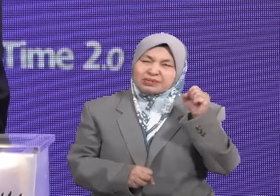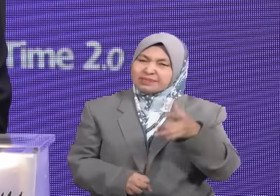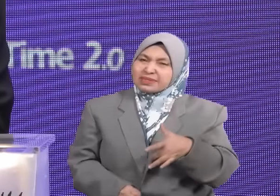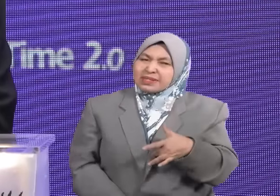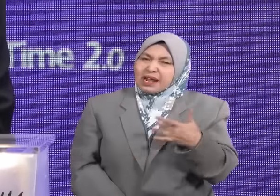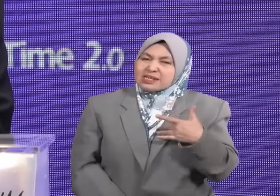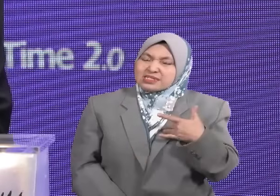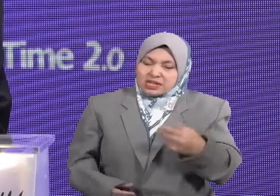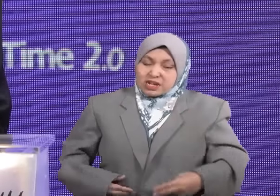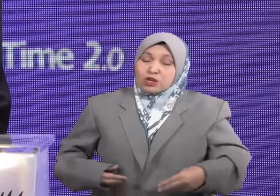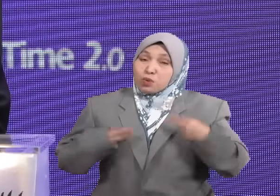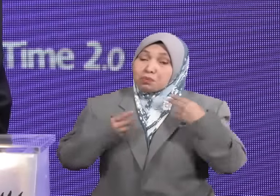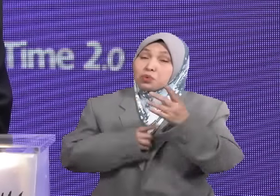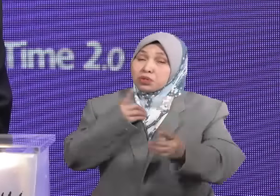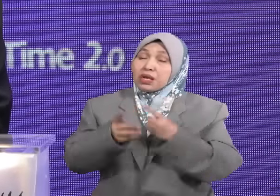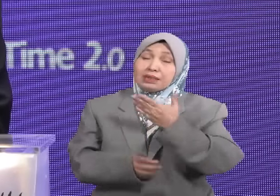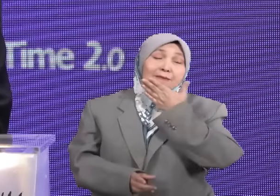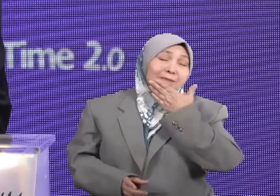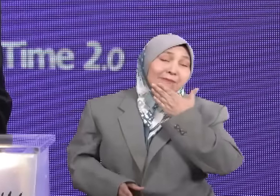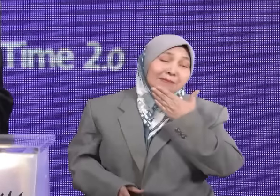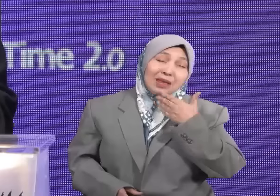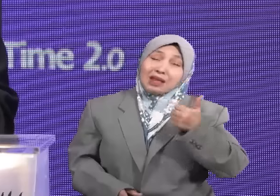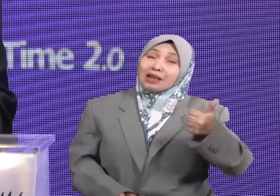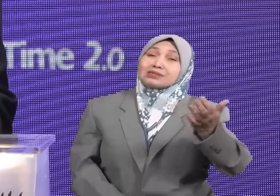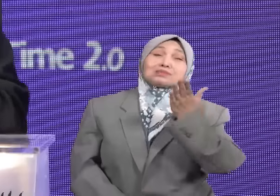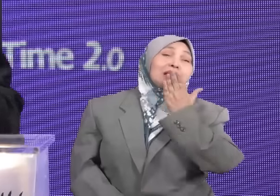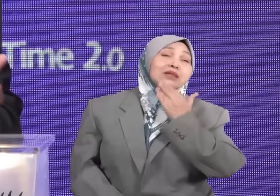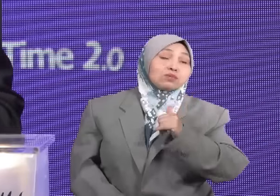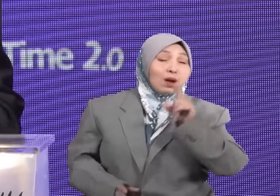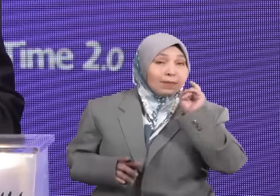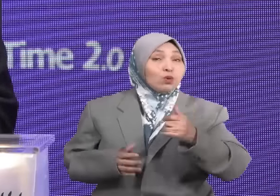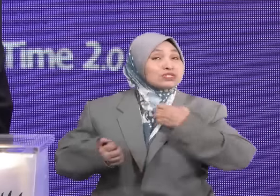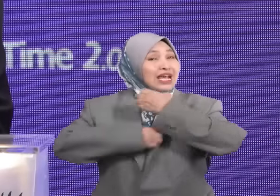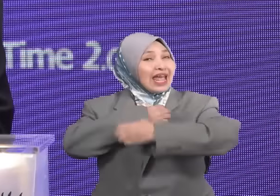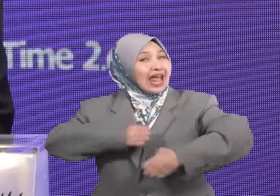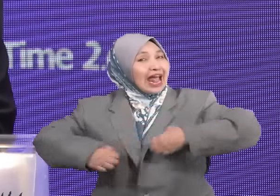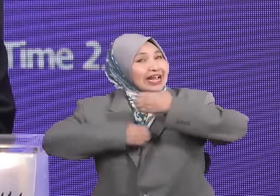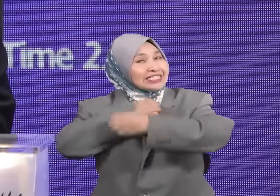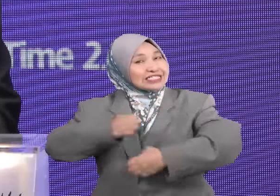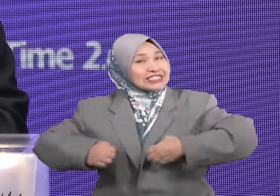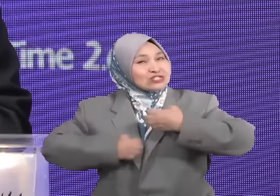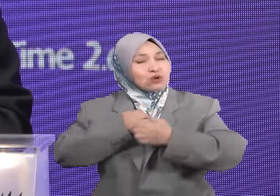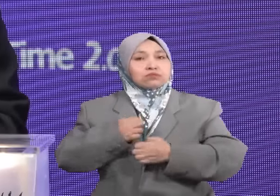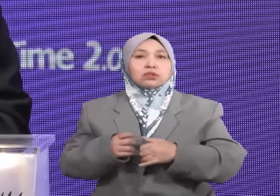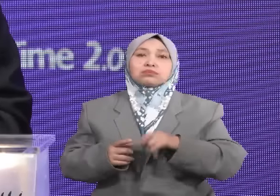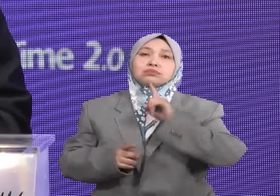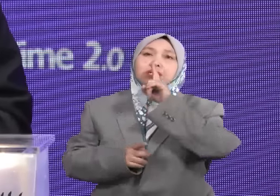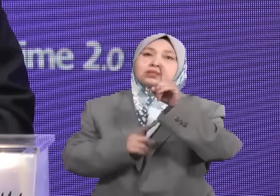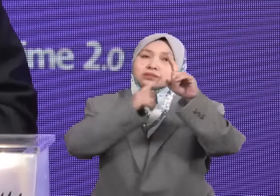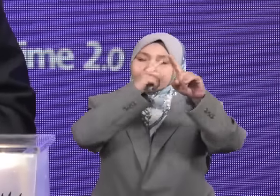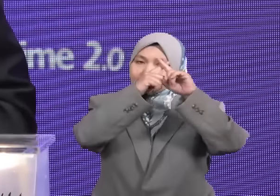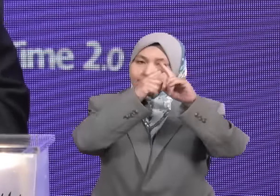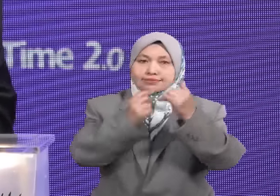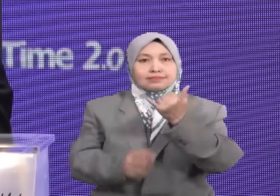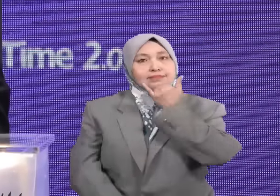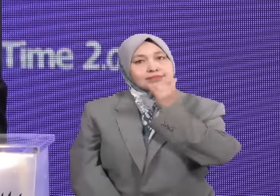merasakan kehidupan dunia ini adalah yang paling manis, yang paling elok dan inilah yang perlu saya enjoy, sebenarnya tersilap, Ustaz. Tersilap. Ya.